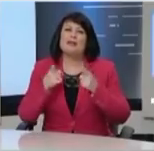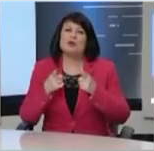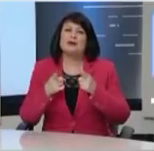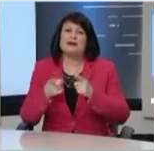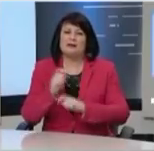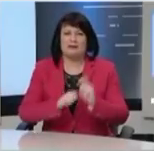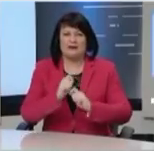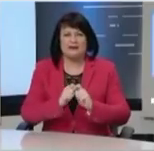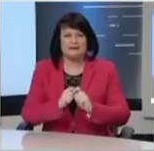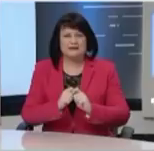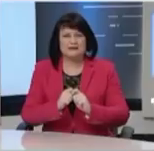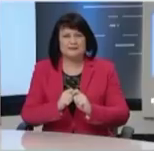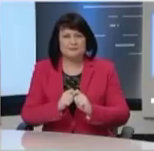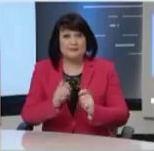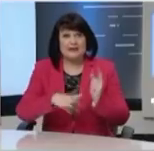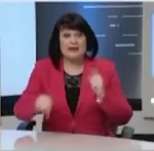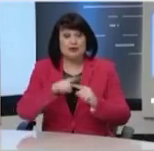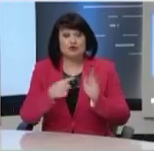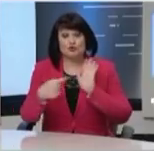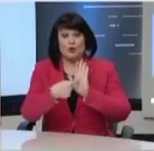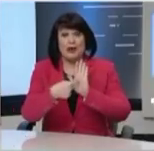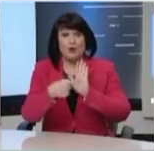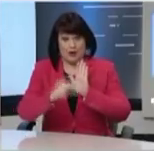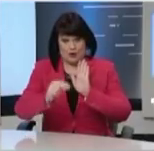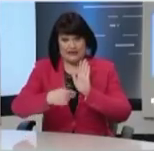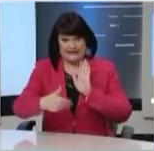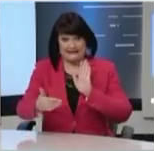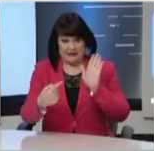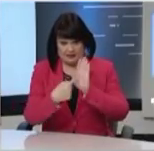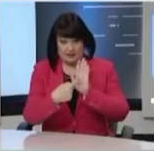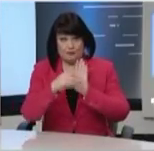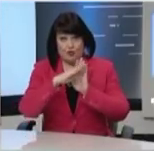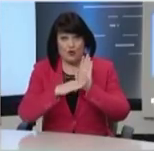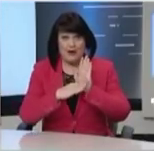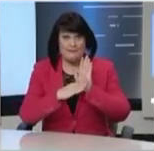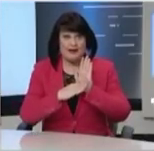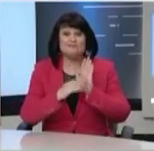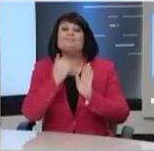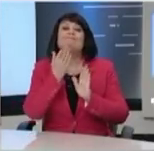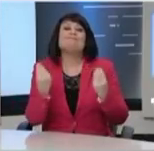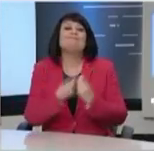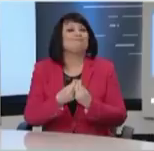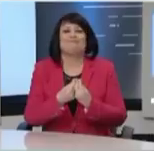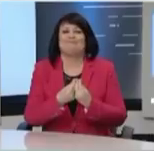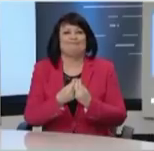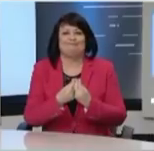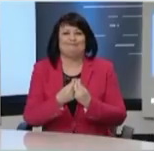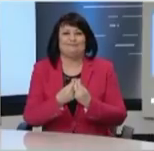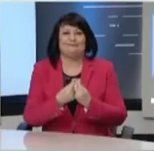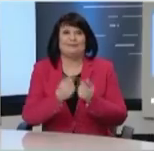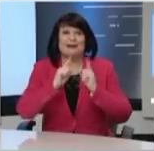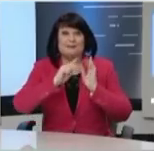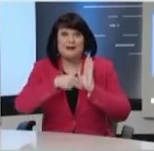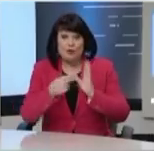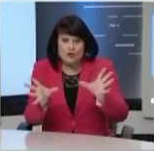Δημοκρατίας για να απευθυνθείτε στον ελληνικό λαό στις επόμενες εκλογές δεν μπορεί να σταθεί δίχως